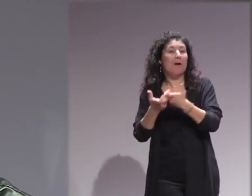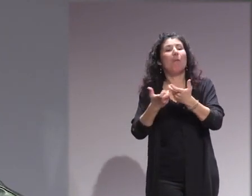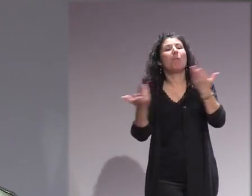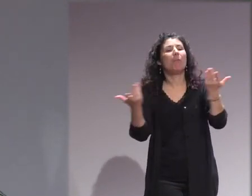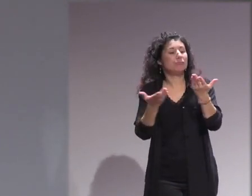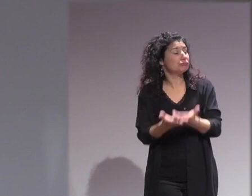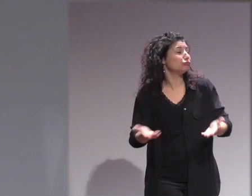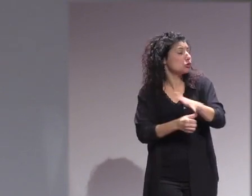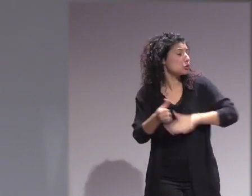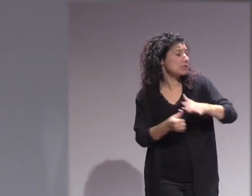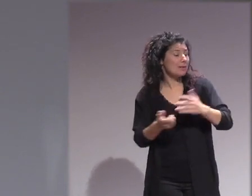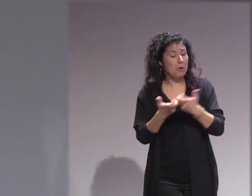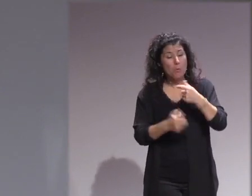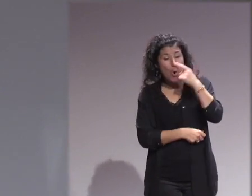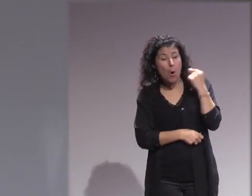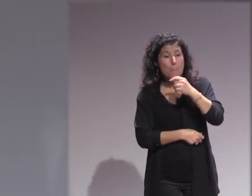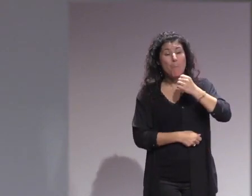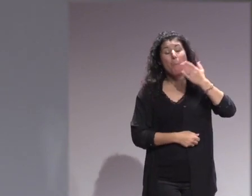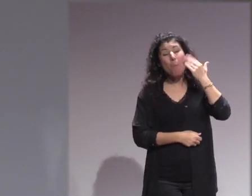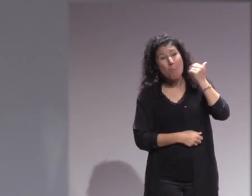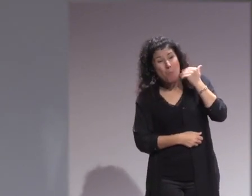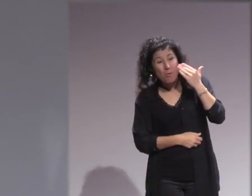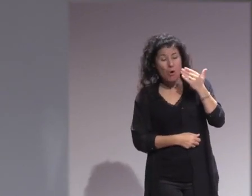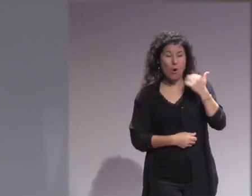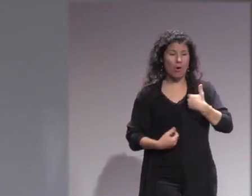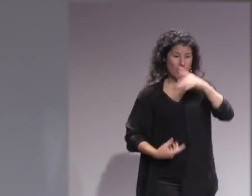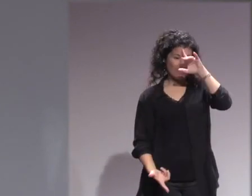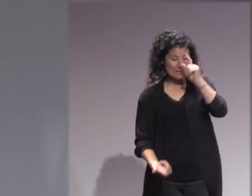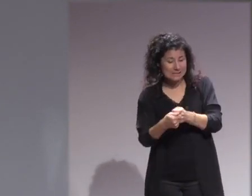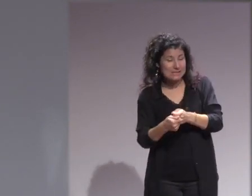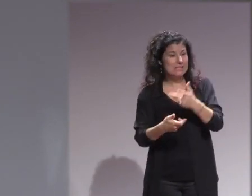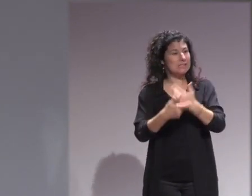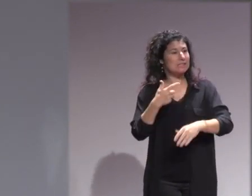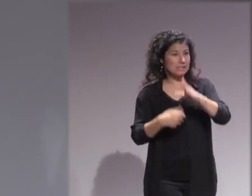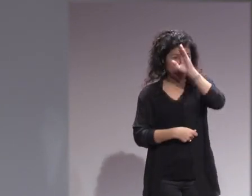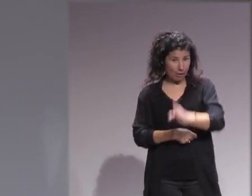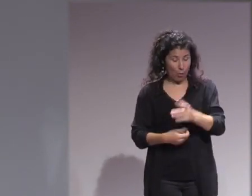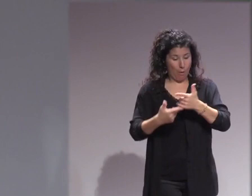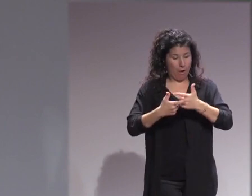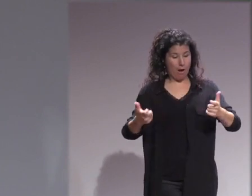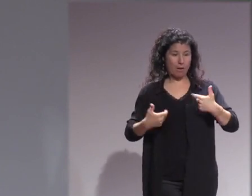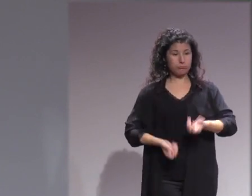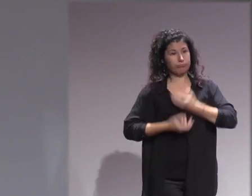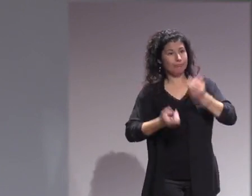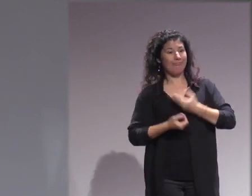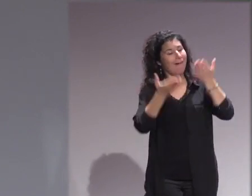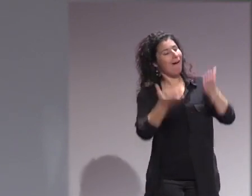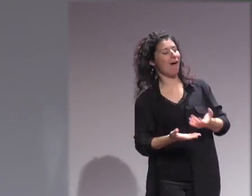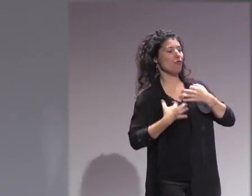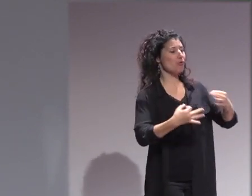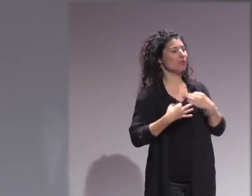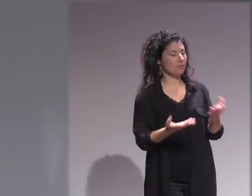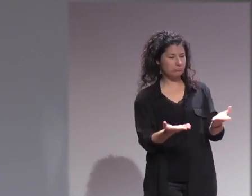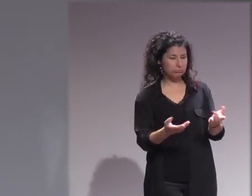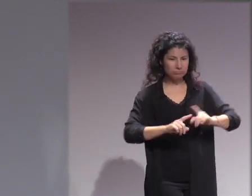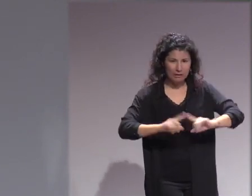blanc, cis, hétérosexuel parle, et lui, il représente la rationalité, la neutralité. Alors qu'en fait, sa position